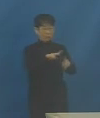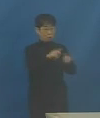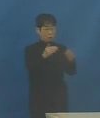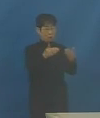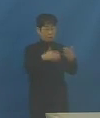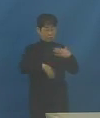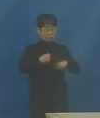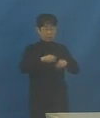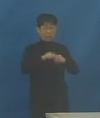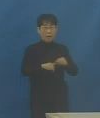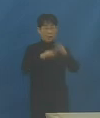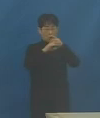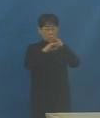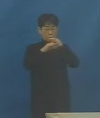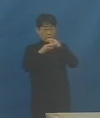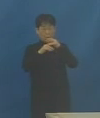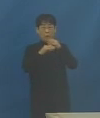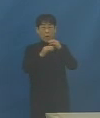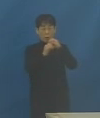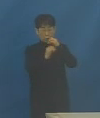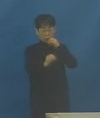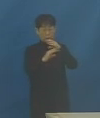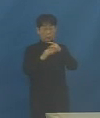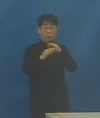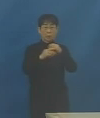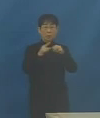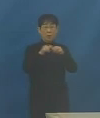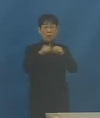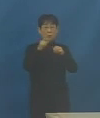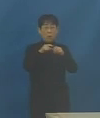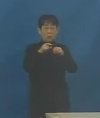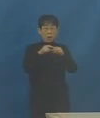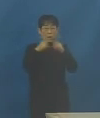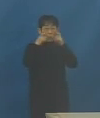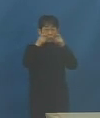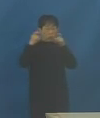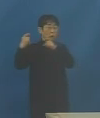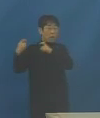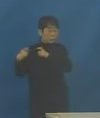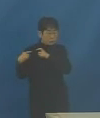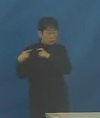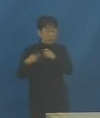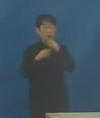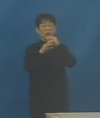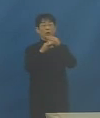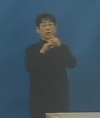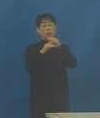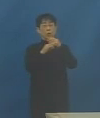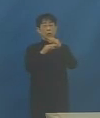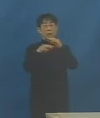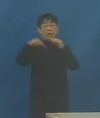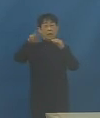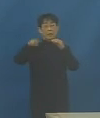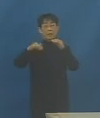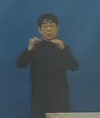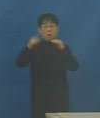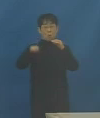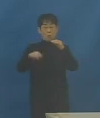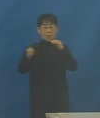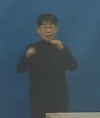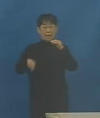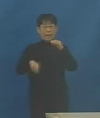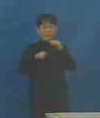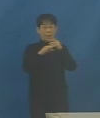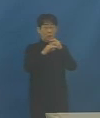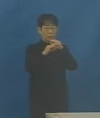やるものでありますんでリコーダーを演奏するときはマスクを外すわけですねですからこのマスクを外すと